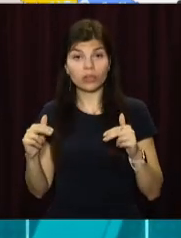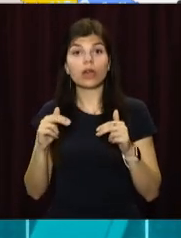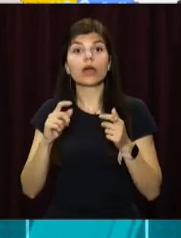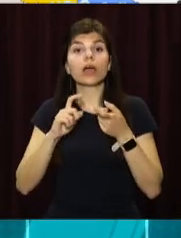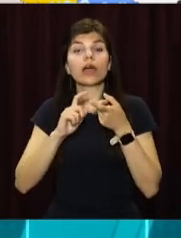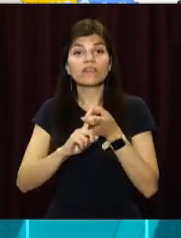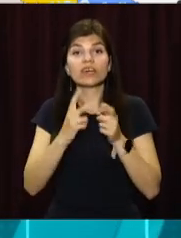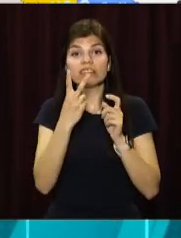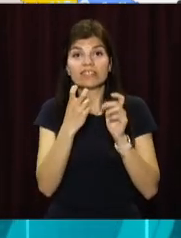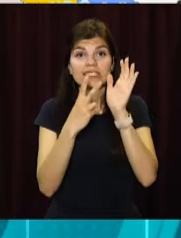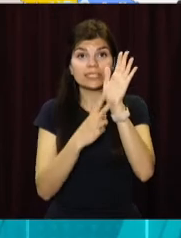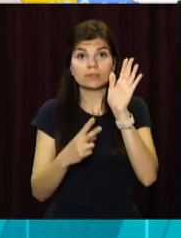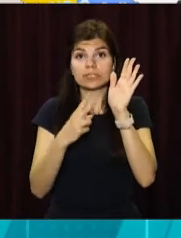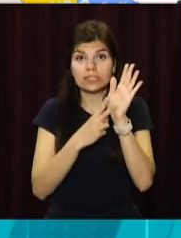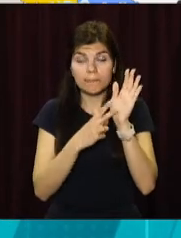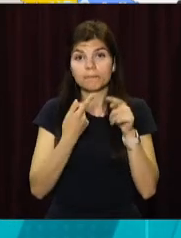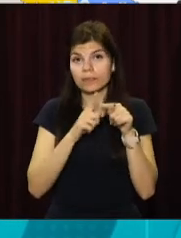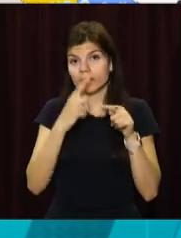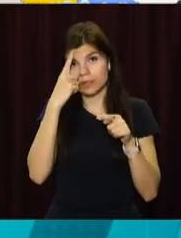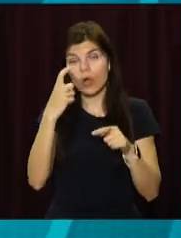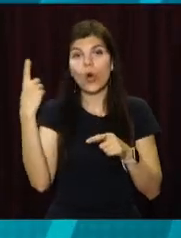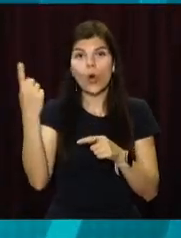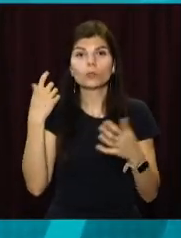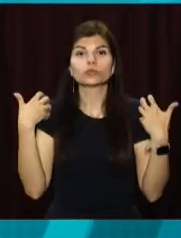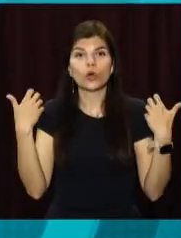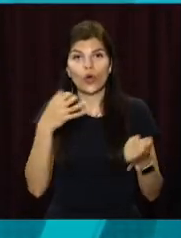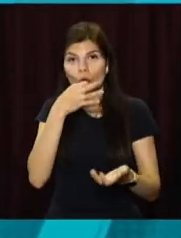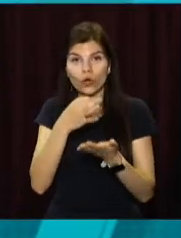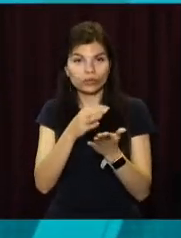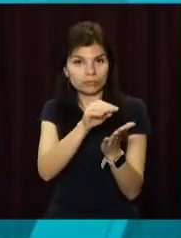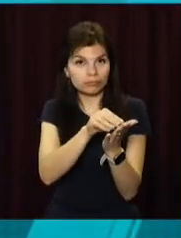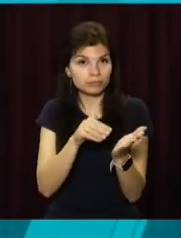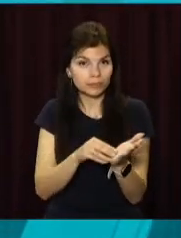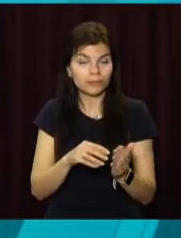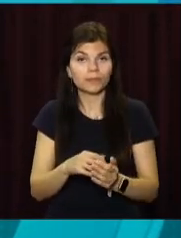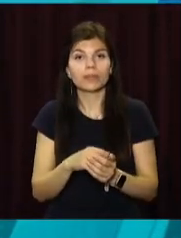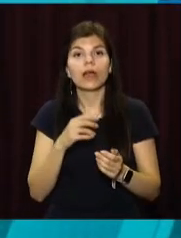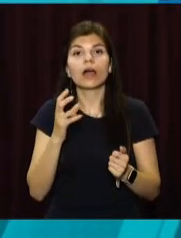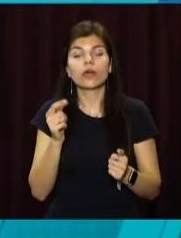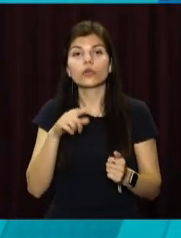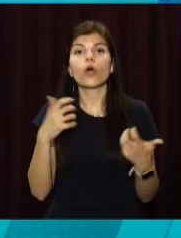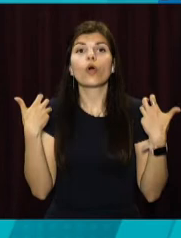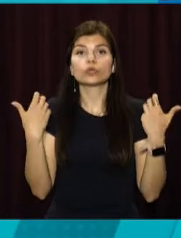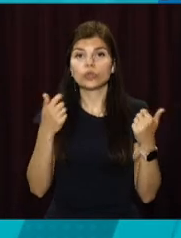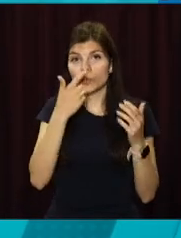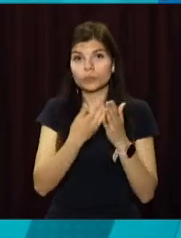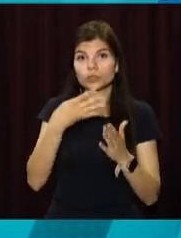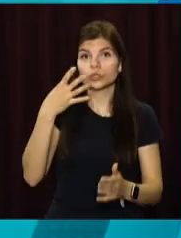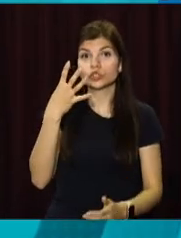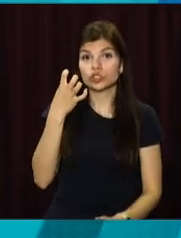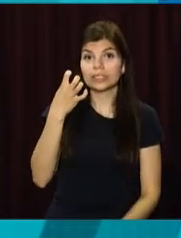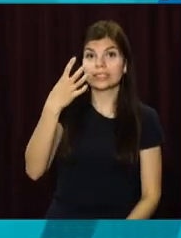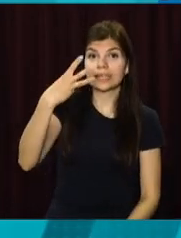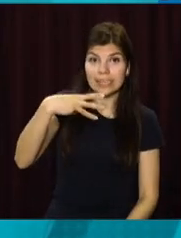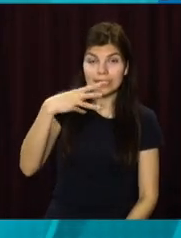інфікованих 277. Про це повідомили у обласному департаменті охорони здоров'я. Натомість одужали майже